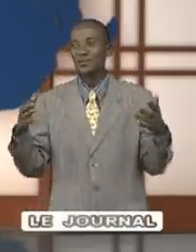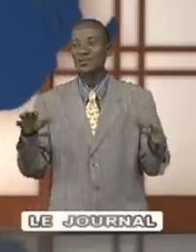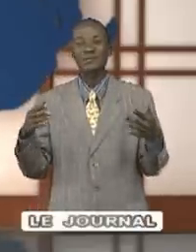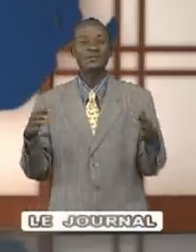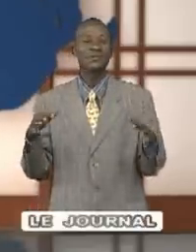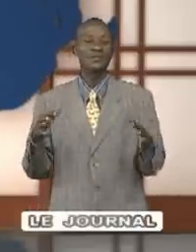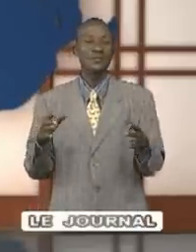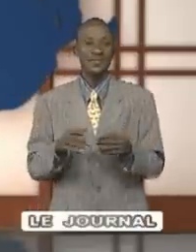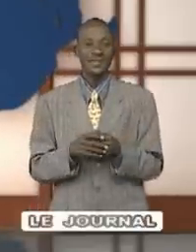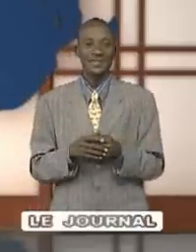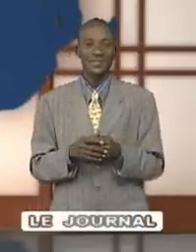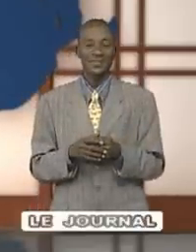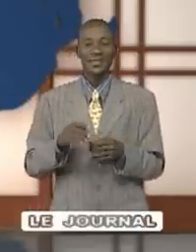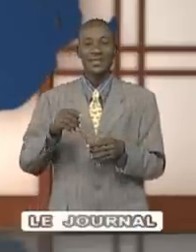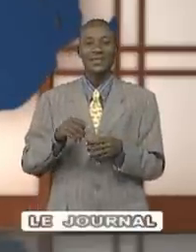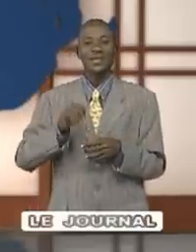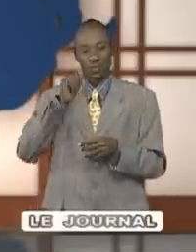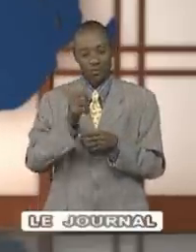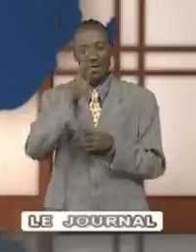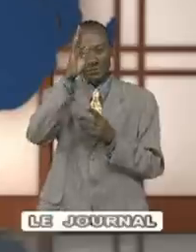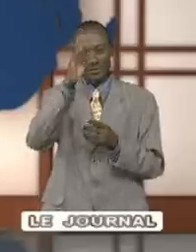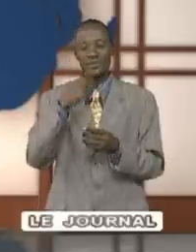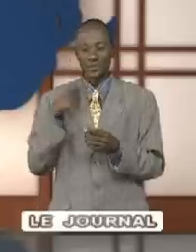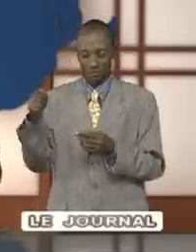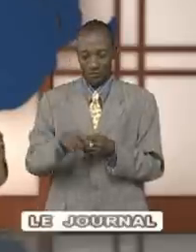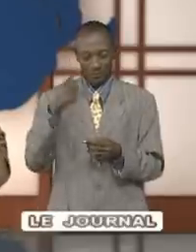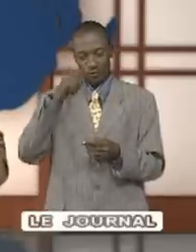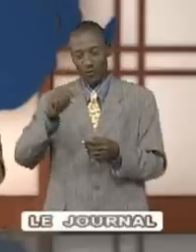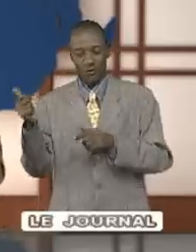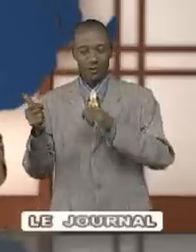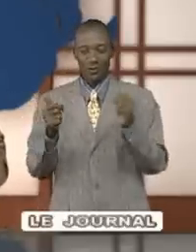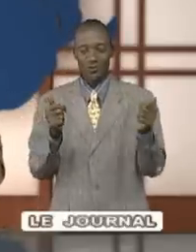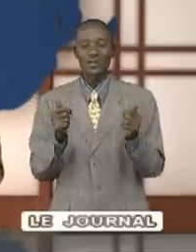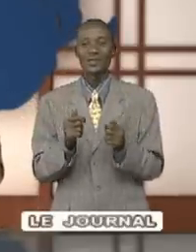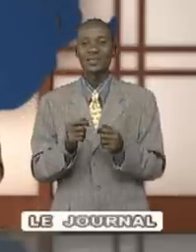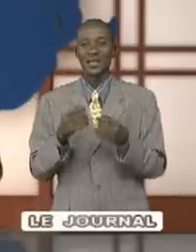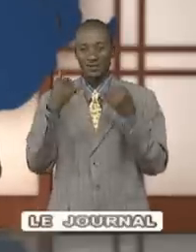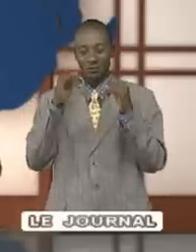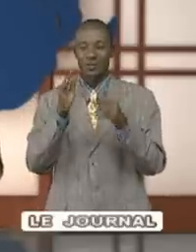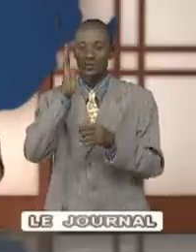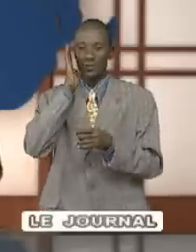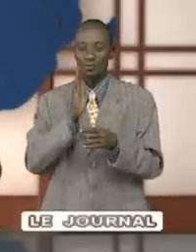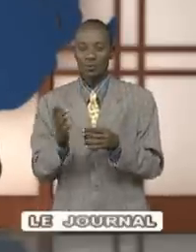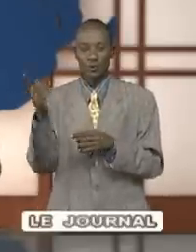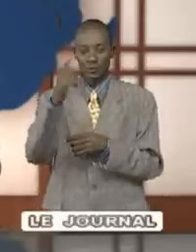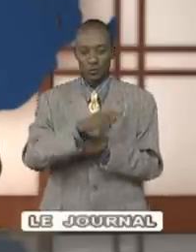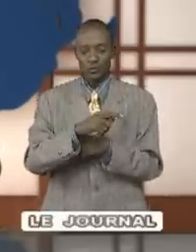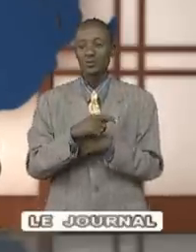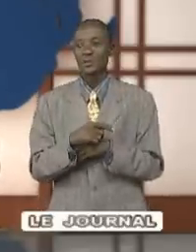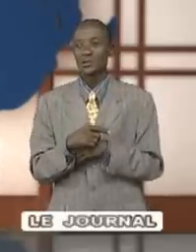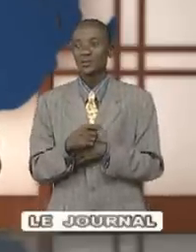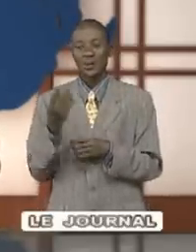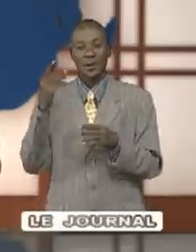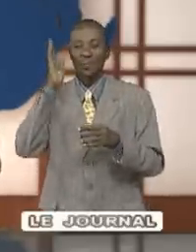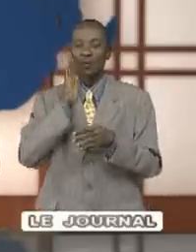Christine Lenzo, sous la direction éditoriale de Guillaume Kokoumamengi-Pandji. Anastasie Doumbou et Marie Kalong ont contribué à